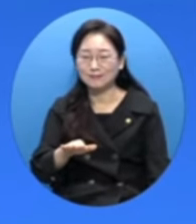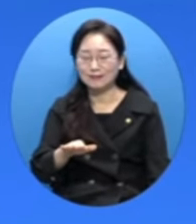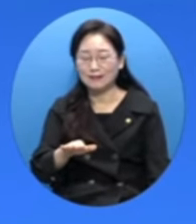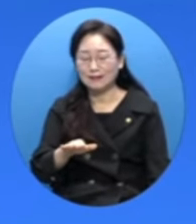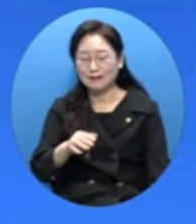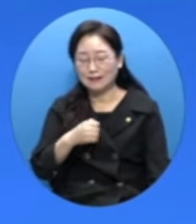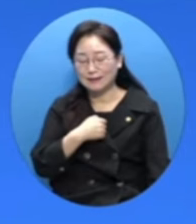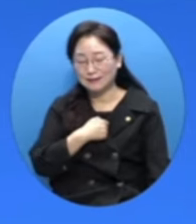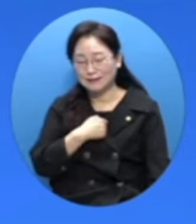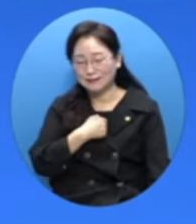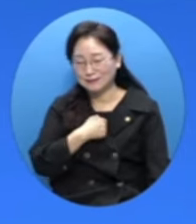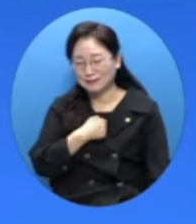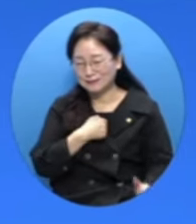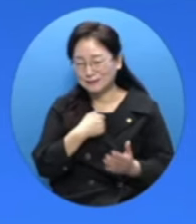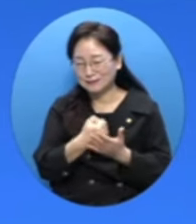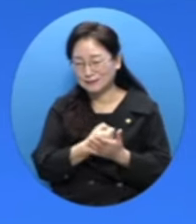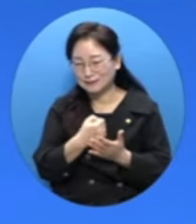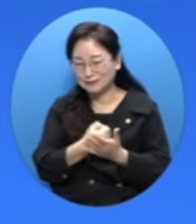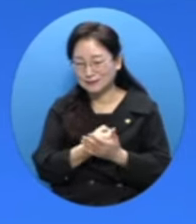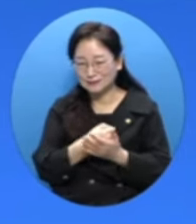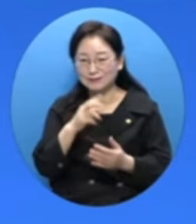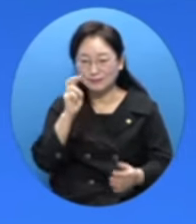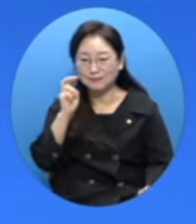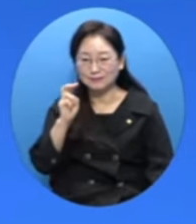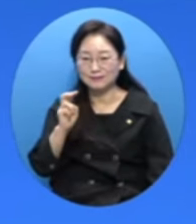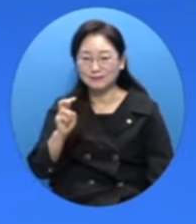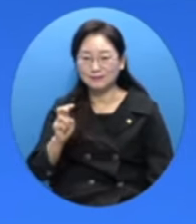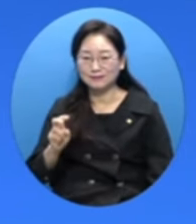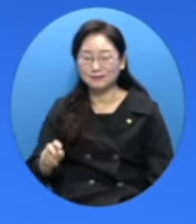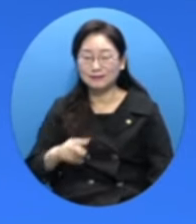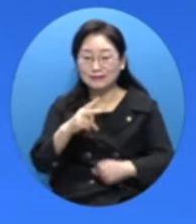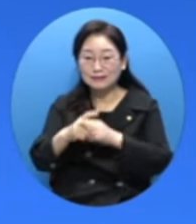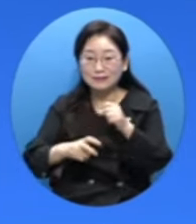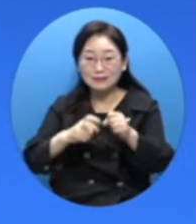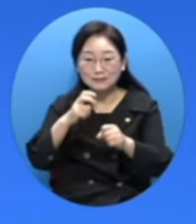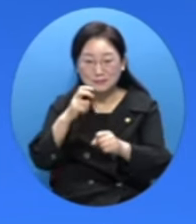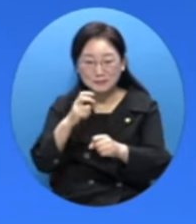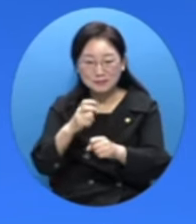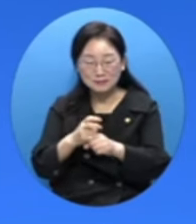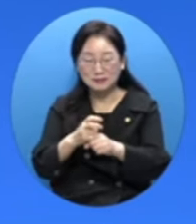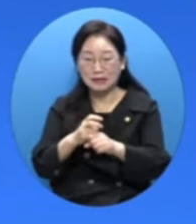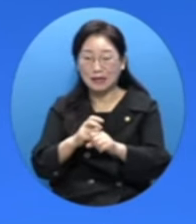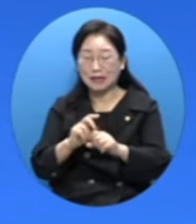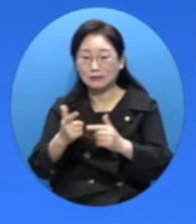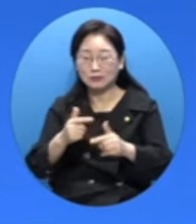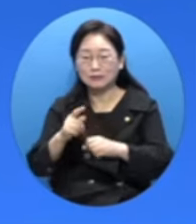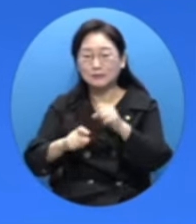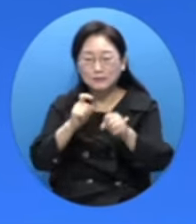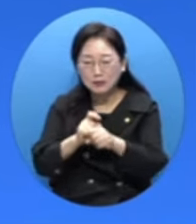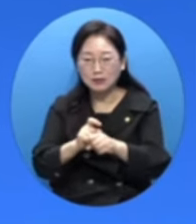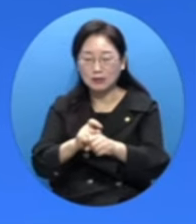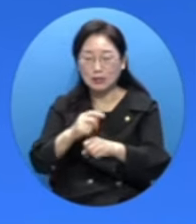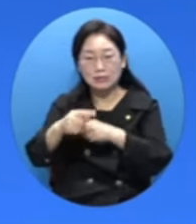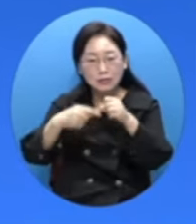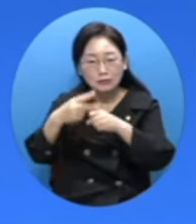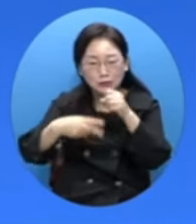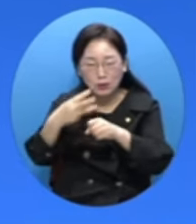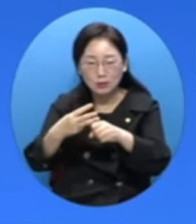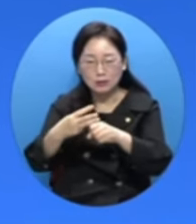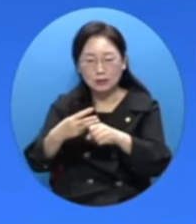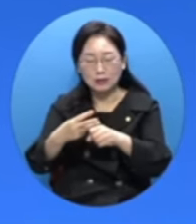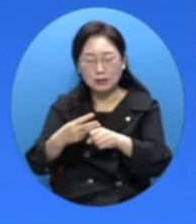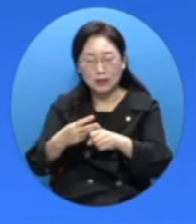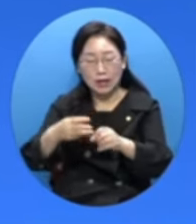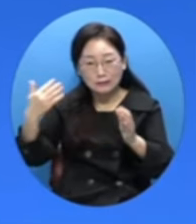안타까워 속상해 하겠습니까? 20년이 아니라 아니면 10년 아니 몇 년이 지나지 않아도 쉽게 포기했을